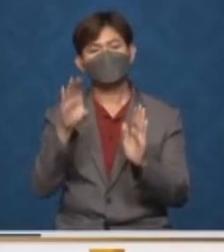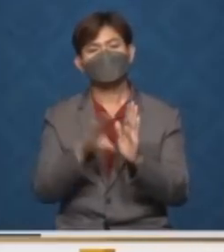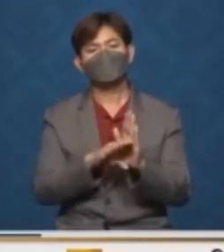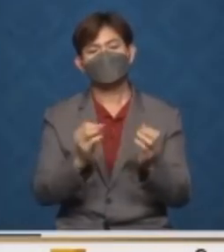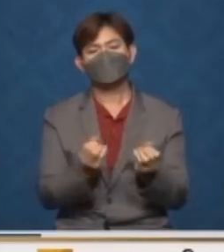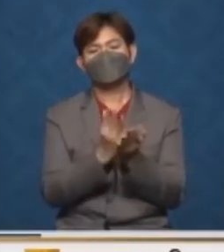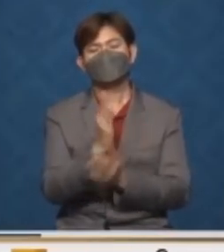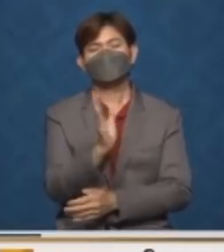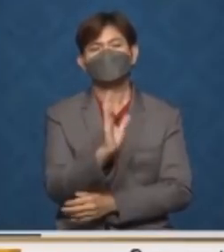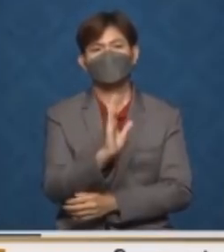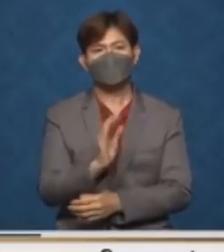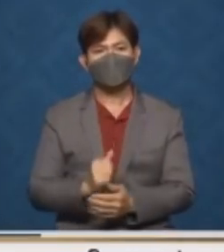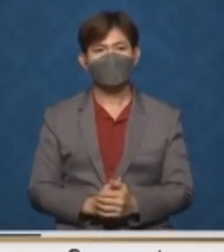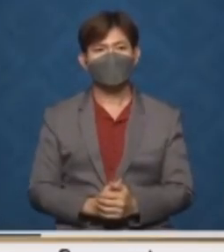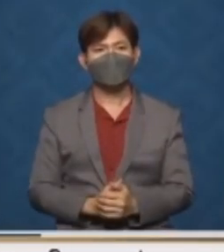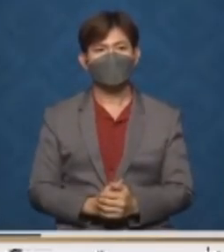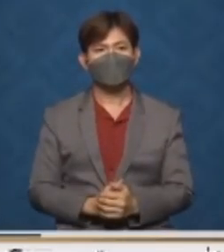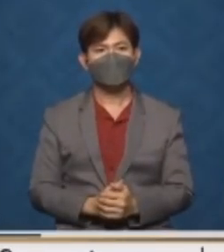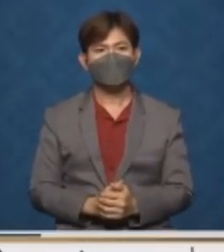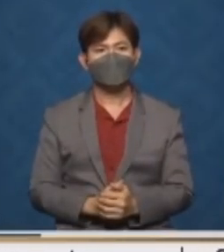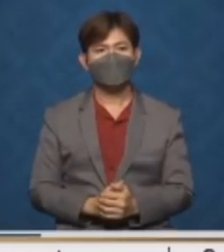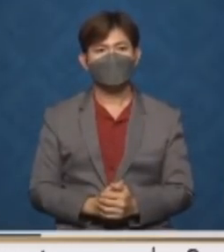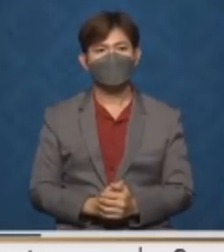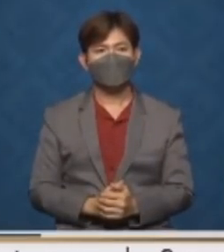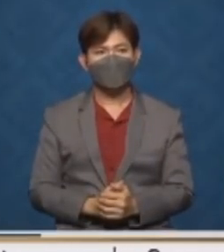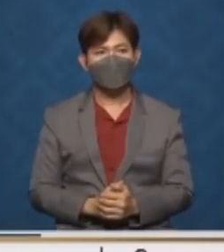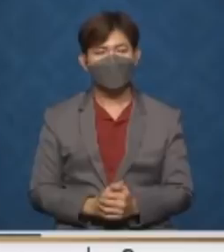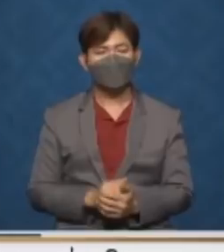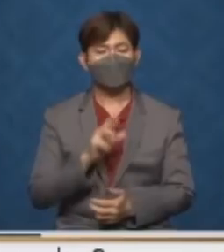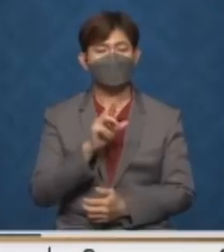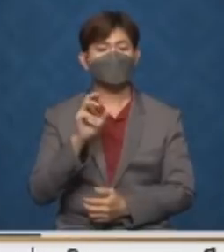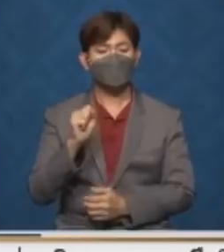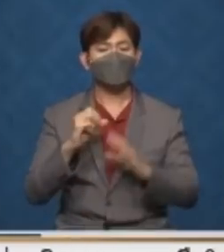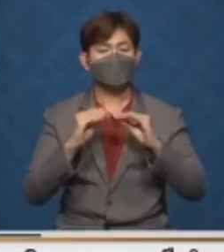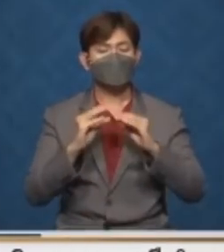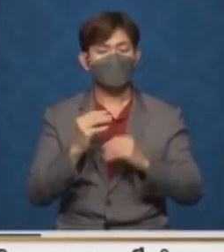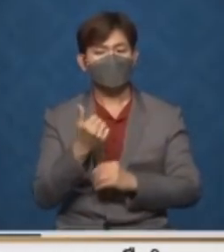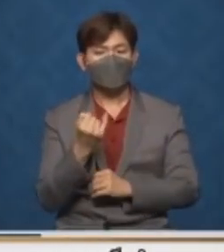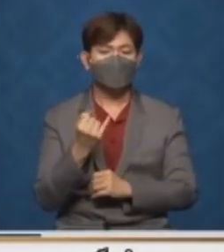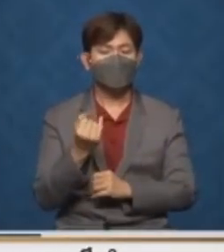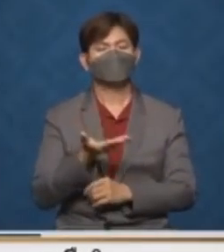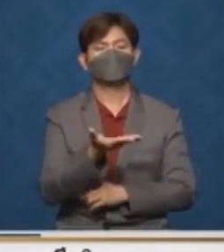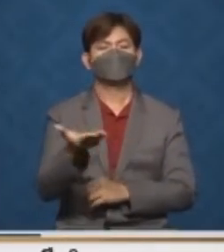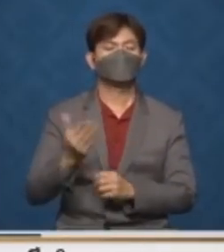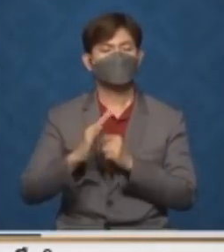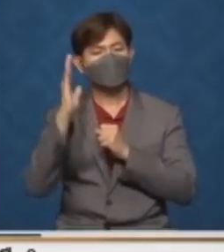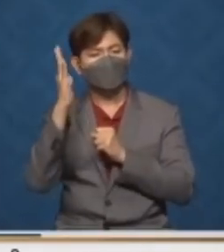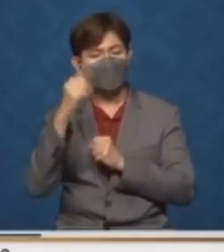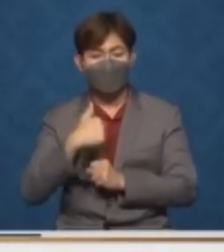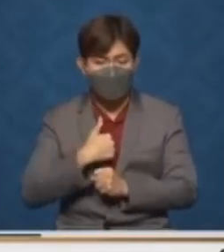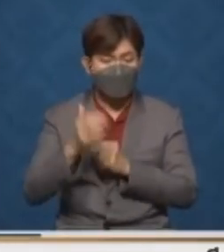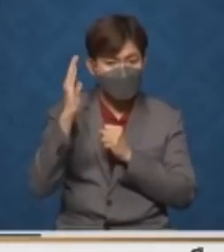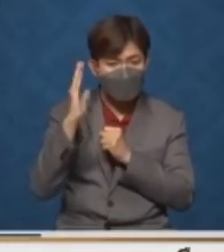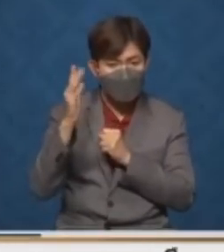ภพต่อบุคผุนอก คับกุญภาขทพพ้าเราก็อยู่ทพวกเราบุคคณได้เต็ที่ใกวิ